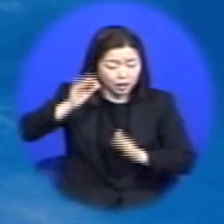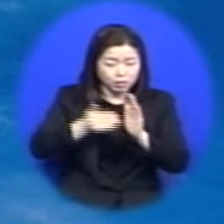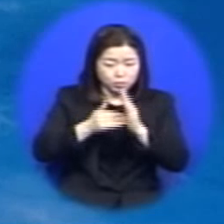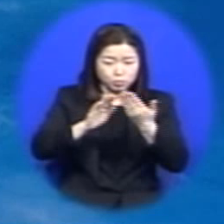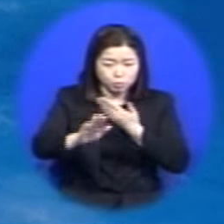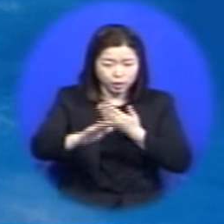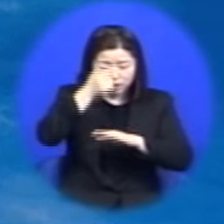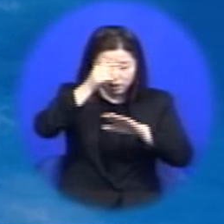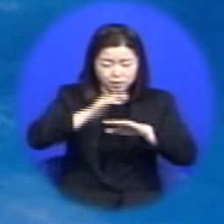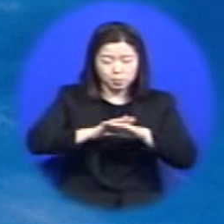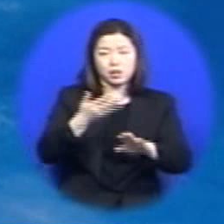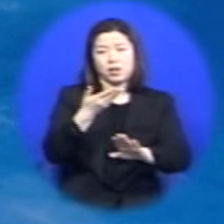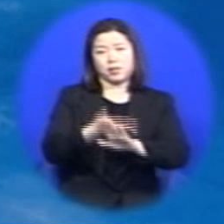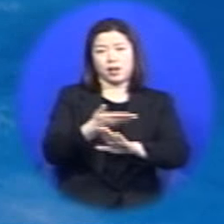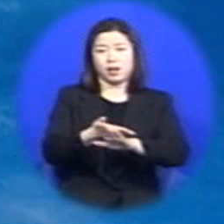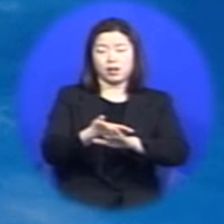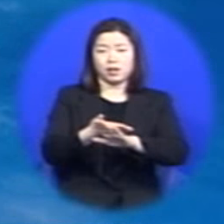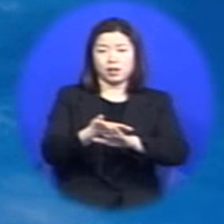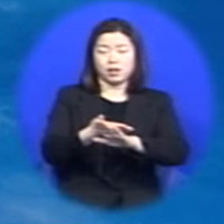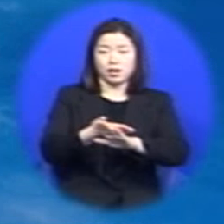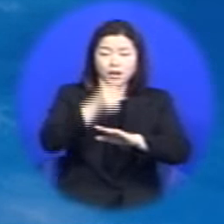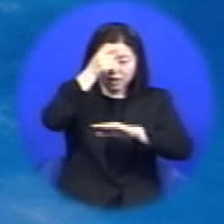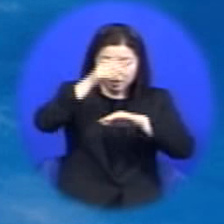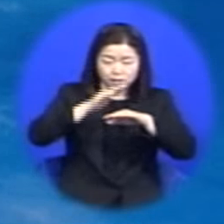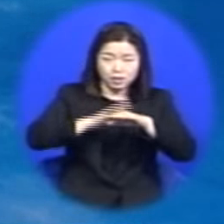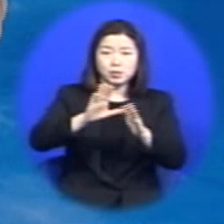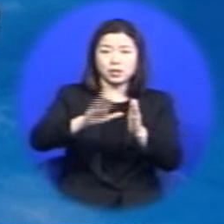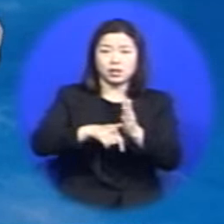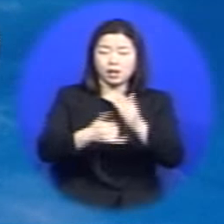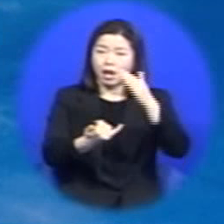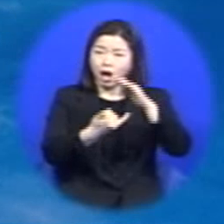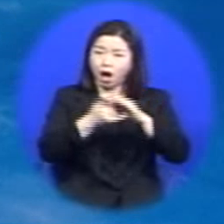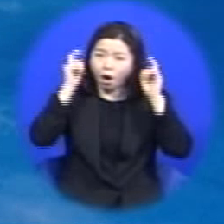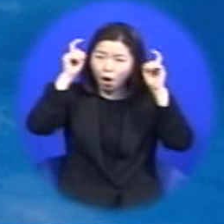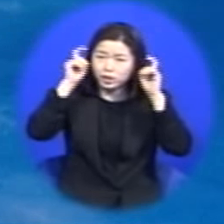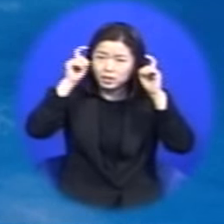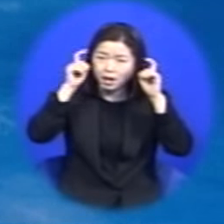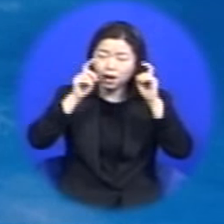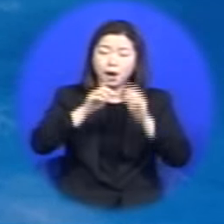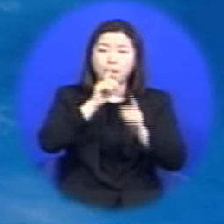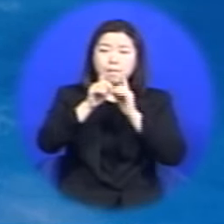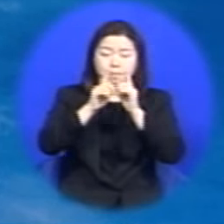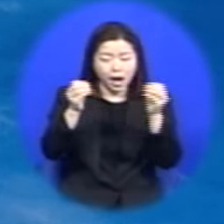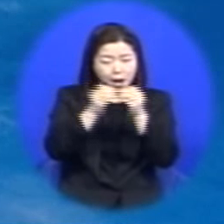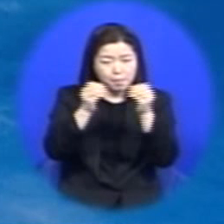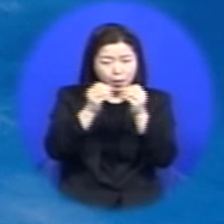달라졌어요. 예배 때 어린 양 예수라고 하는 표현이 나올 때는 가슴이 저려요.